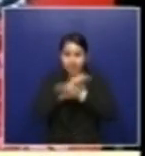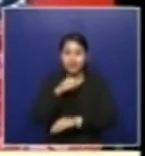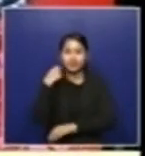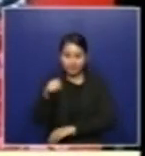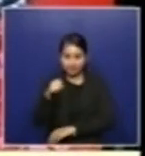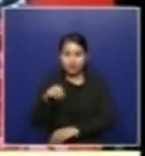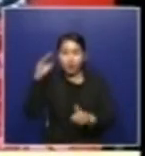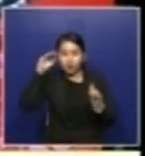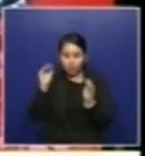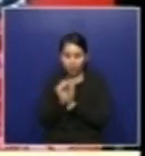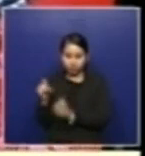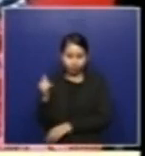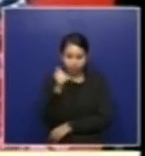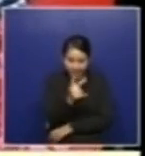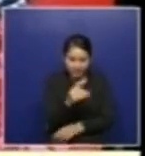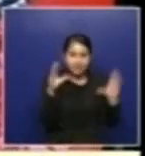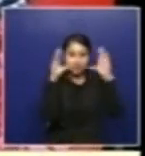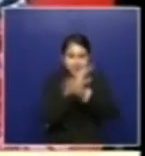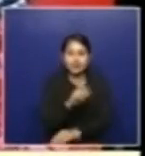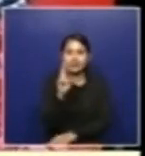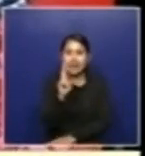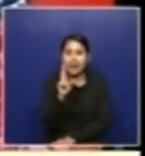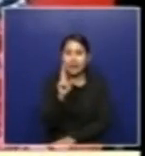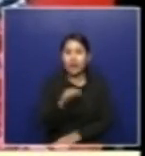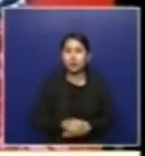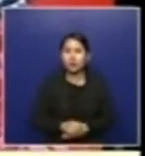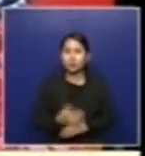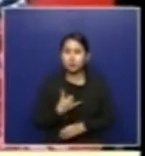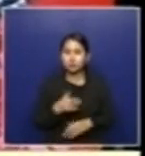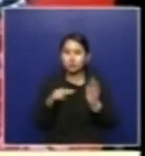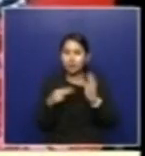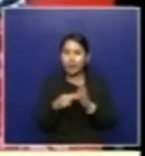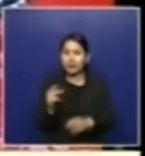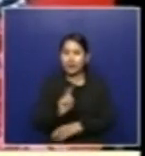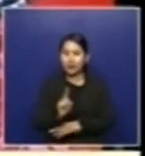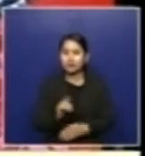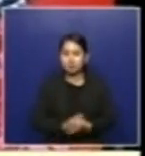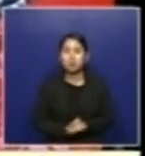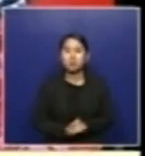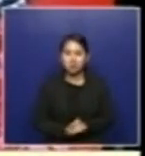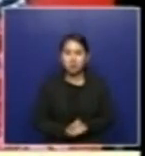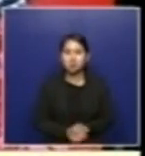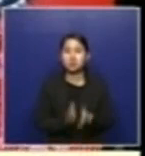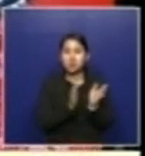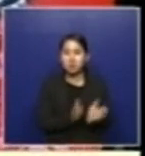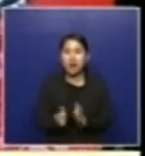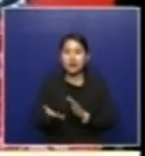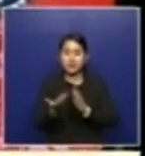งเนี่ยเที่ยงคืนครับแสดงให้เห็นครับว่าตรงนี้เนี่ยมันมีกระบวนการในการรับสว